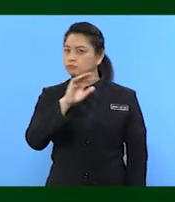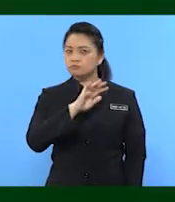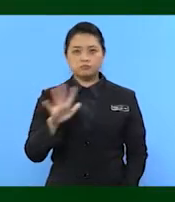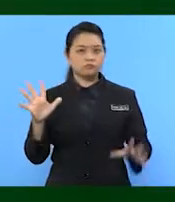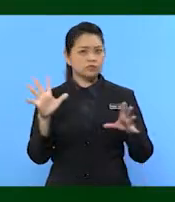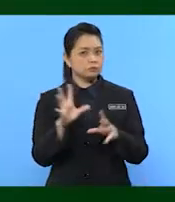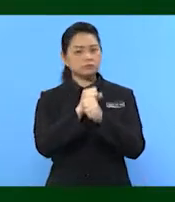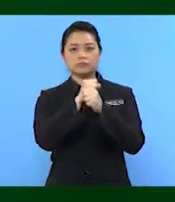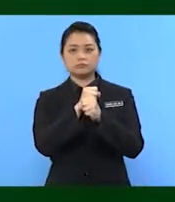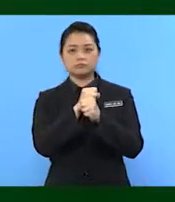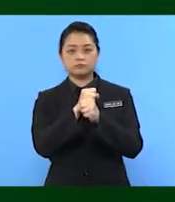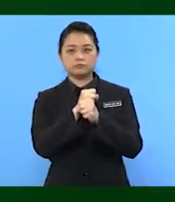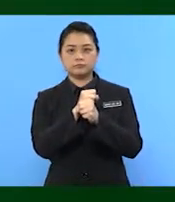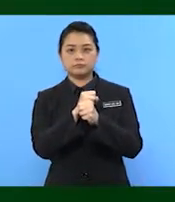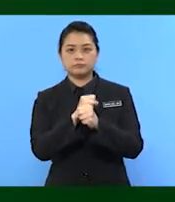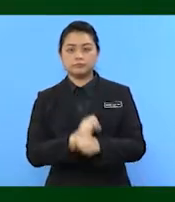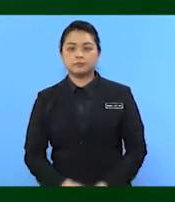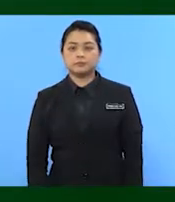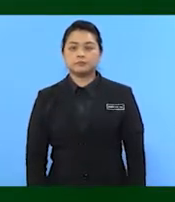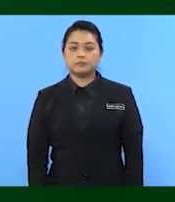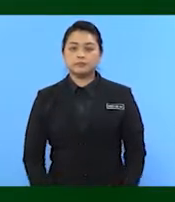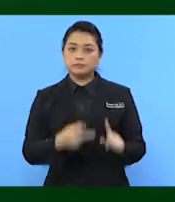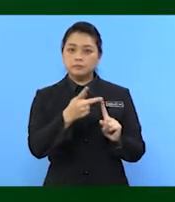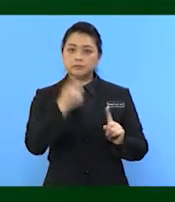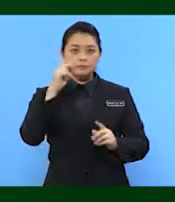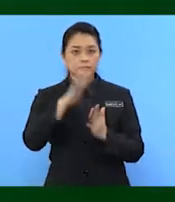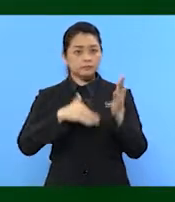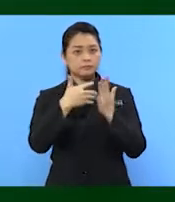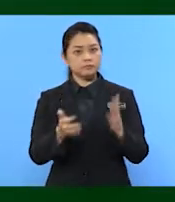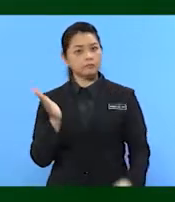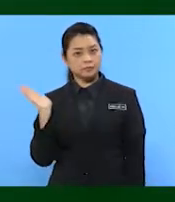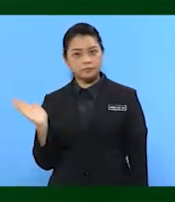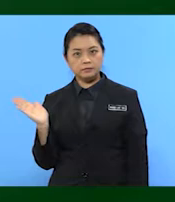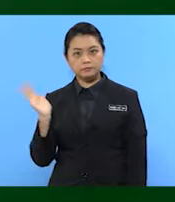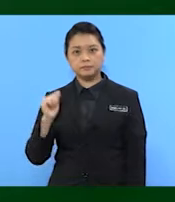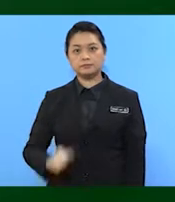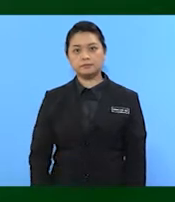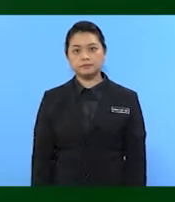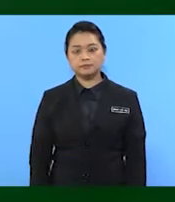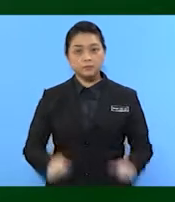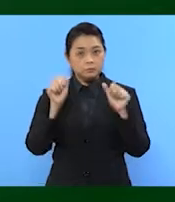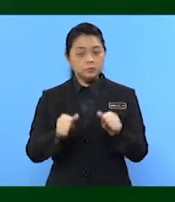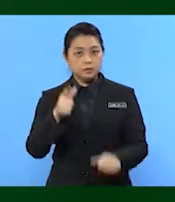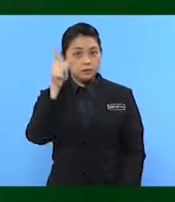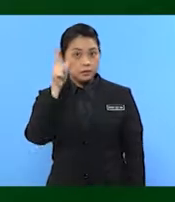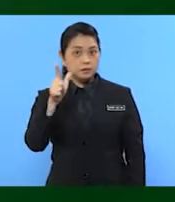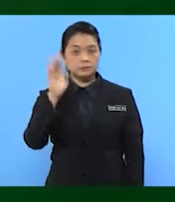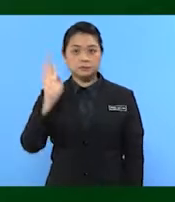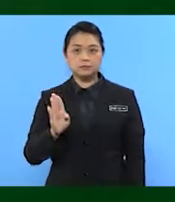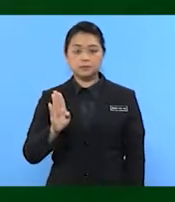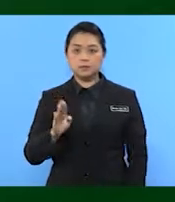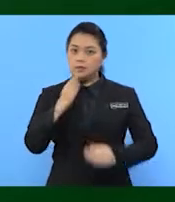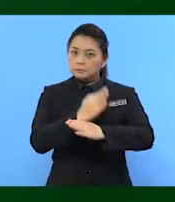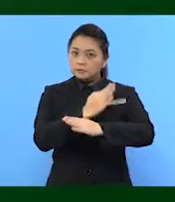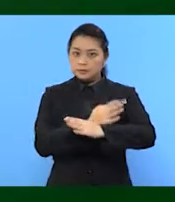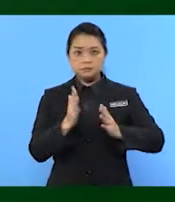ditarifkan. Daripada jadual di sebelah, boleh diperhatikan bahawa